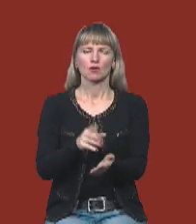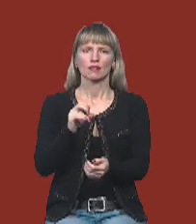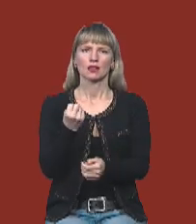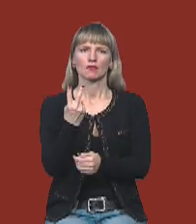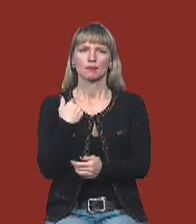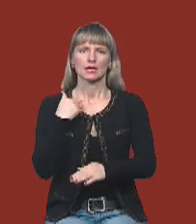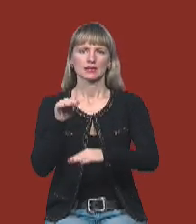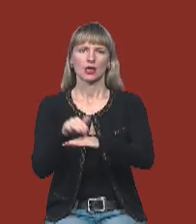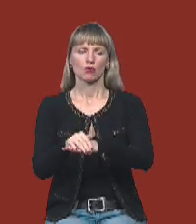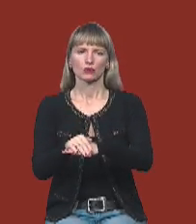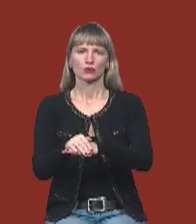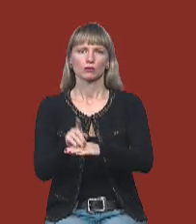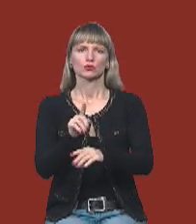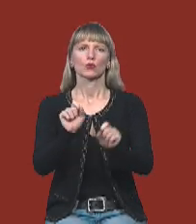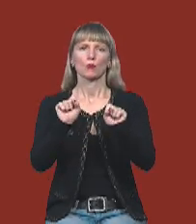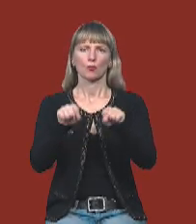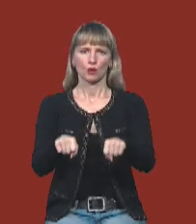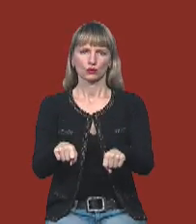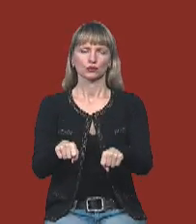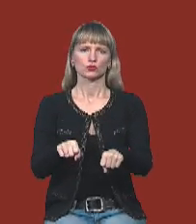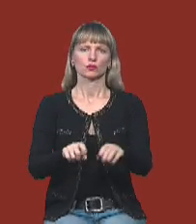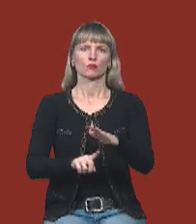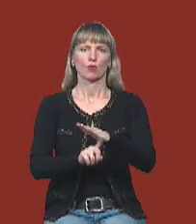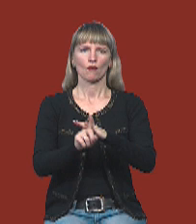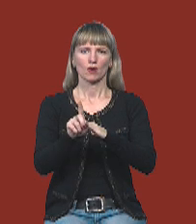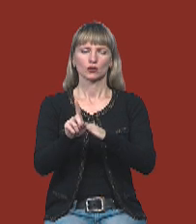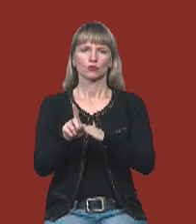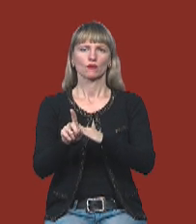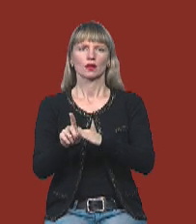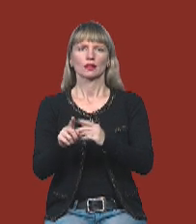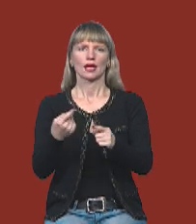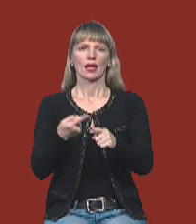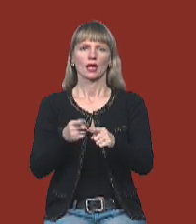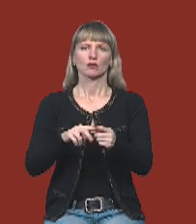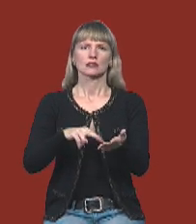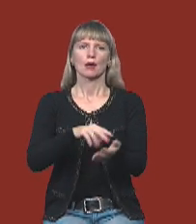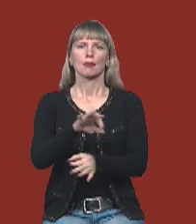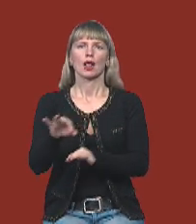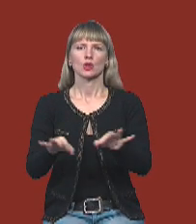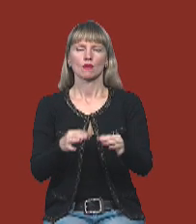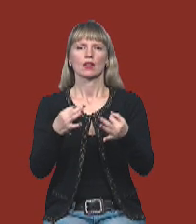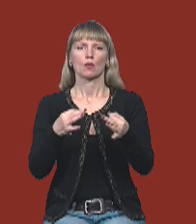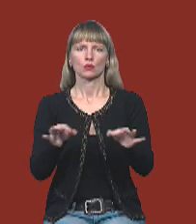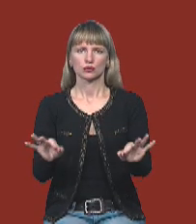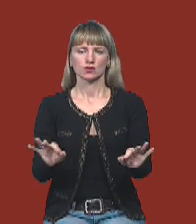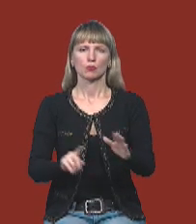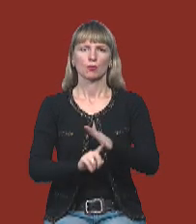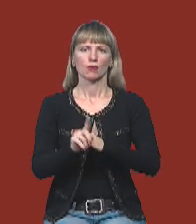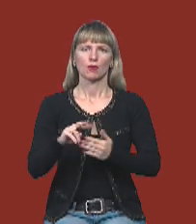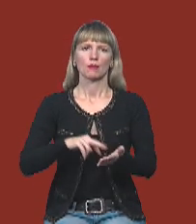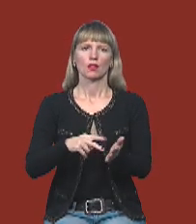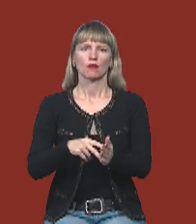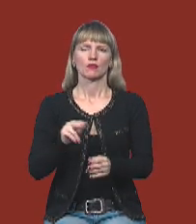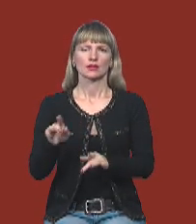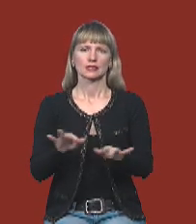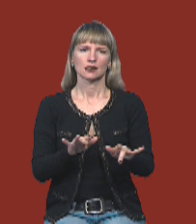12-му ми знаходимо, що можна впроваджувати оцю плановану діяльність, допустима впровадження планованої